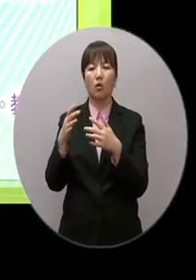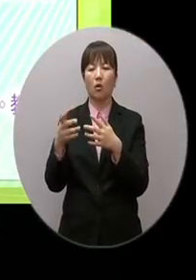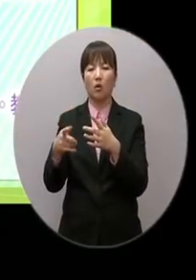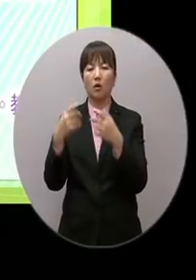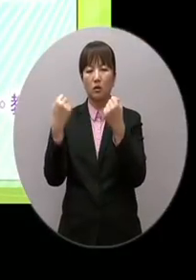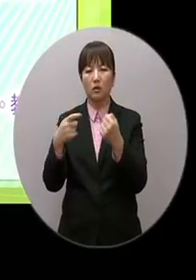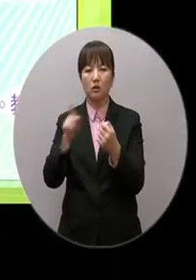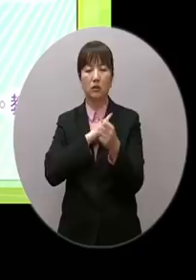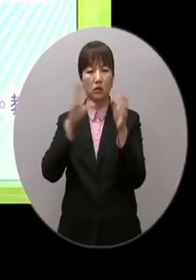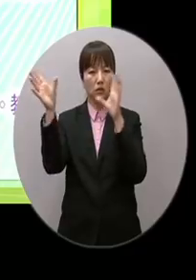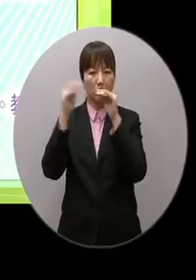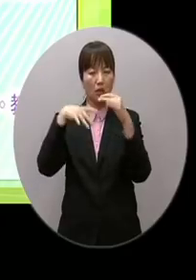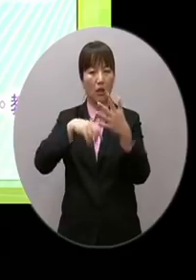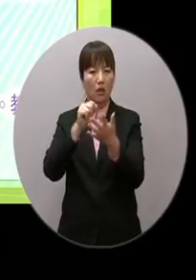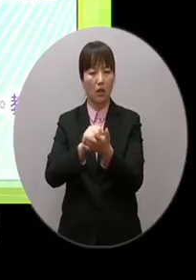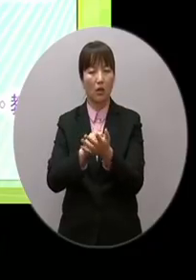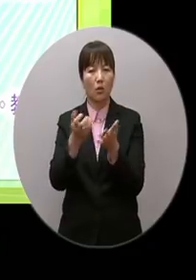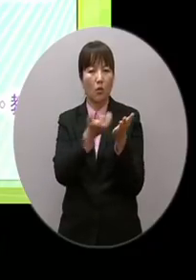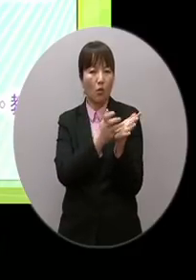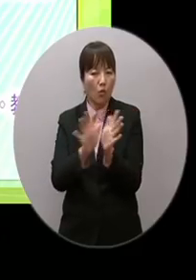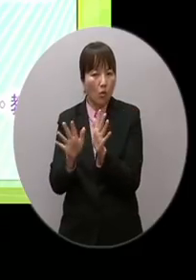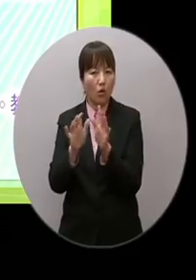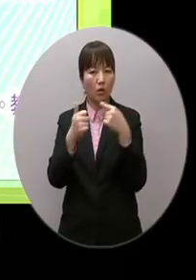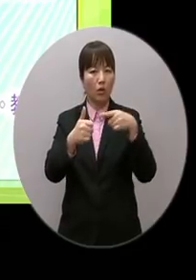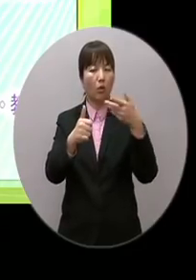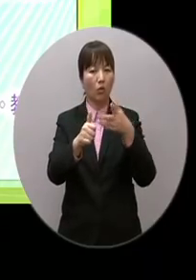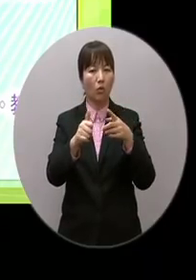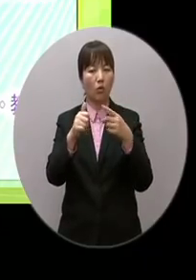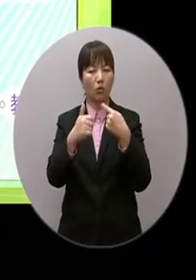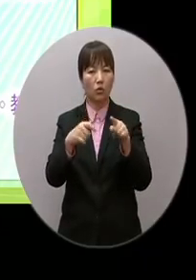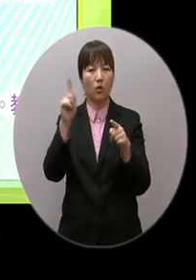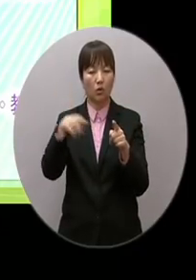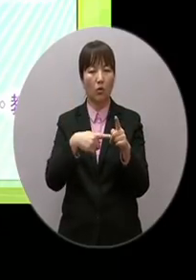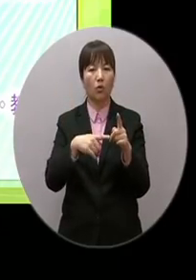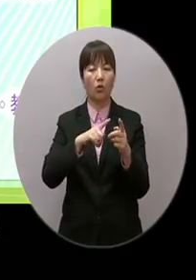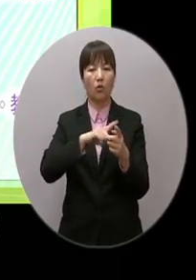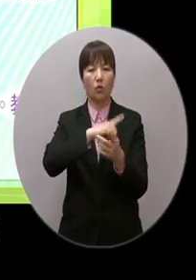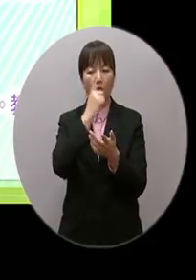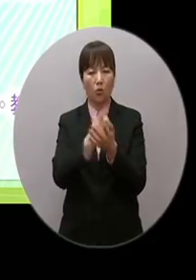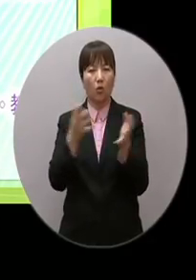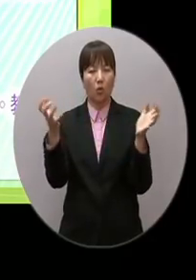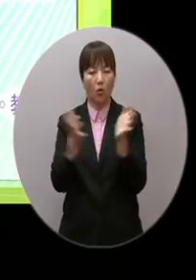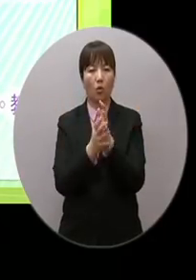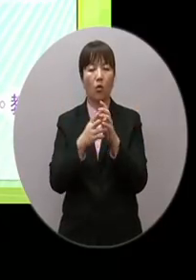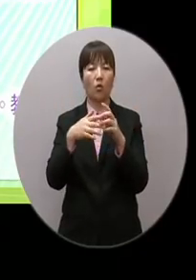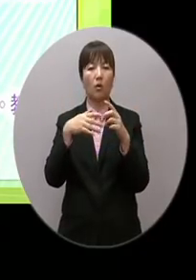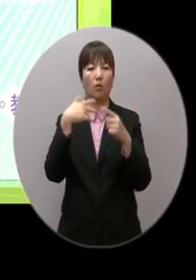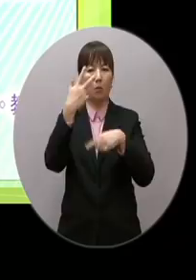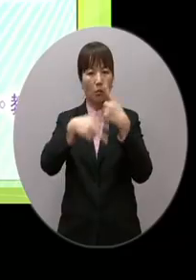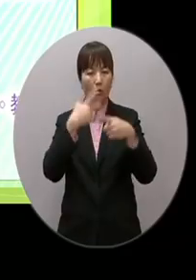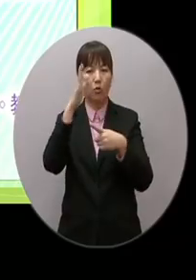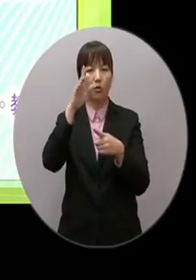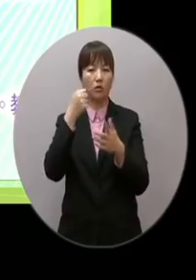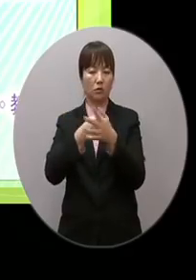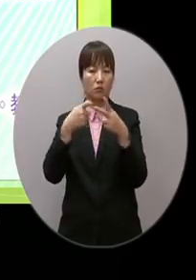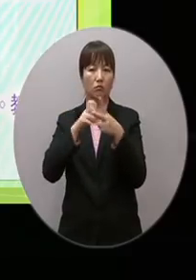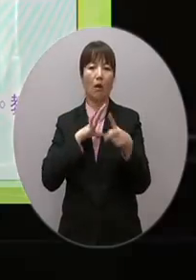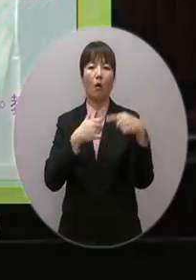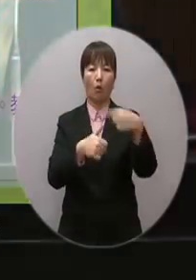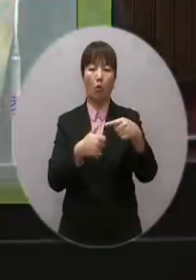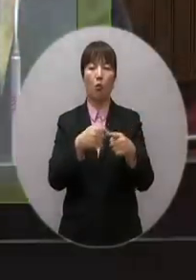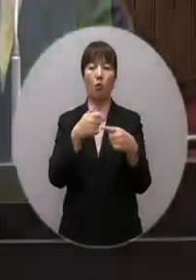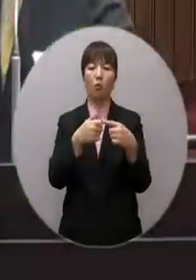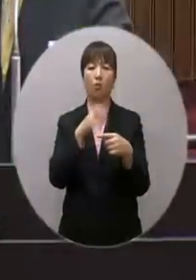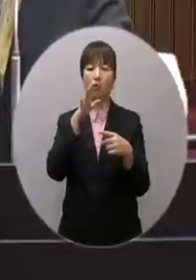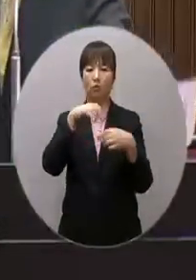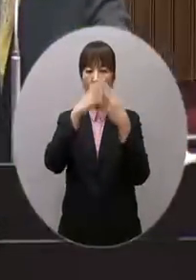团体他在他的资料里面说他们准备了一整套的教材，一整个学期每礼拜都有志工老师来给你上课。他准